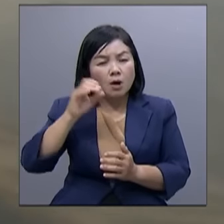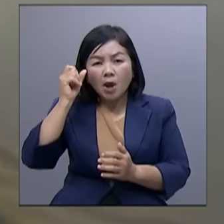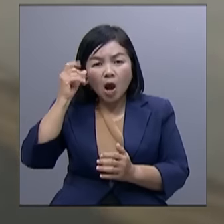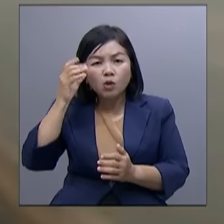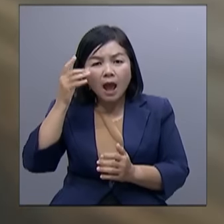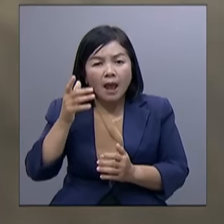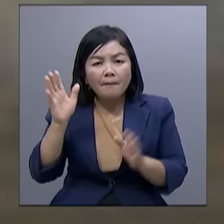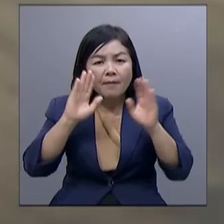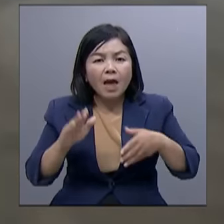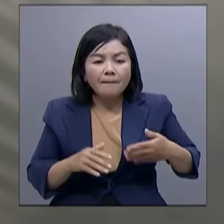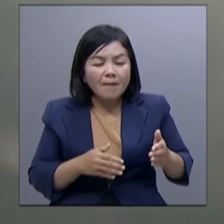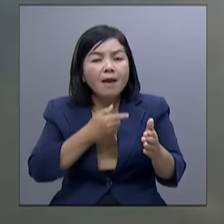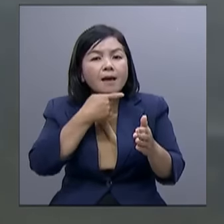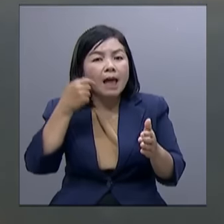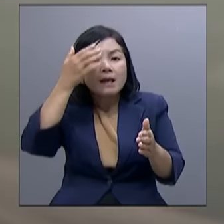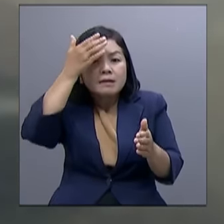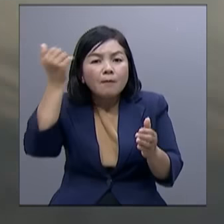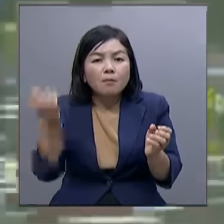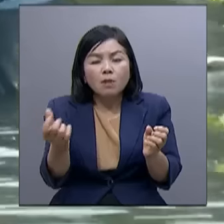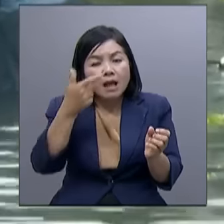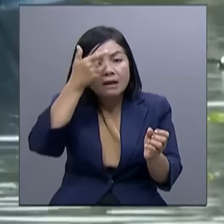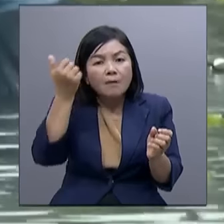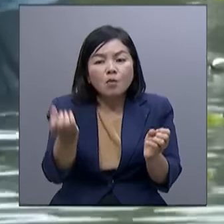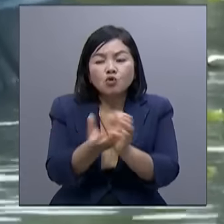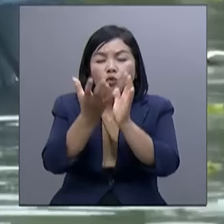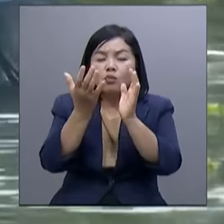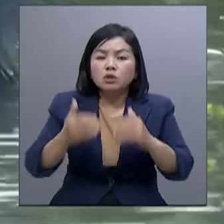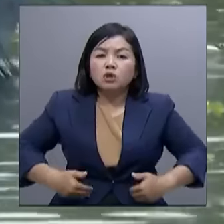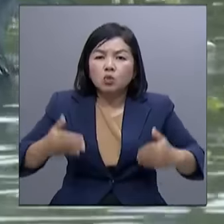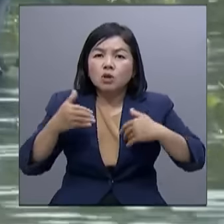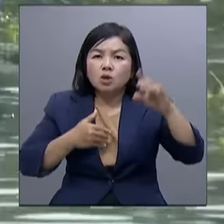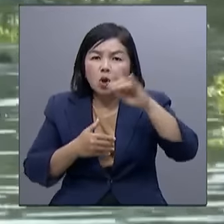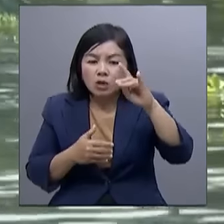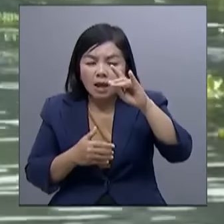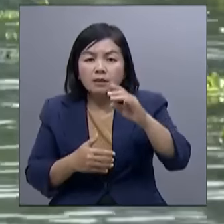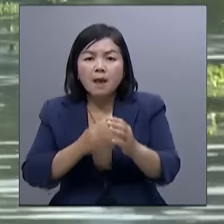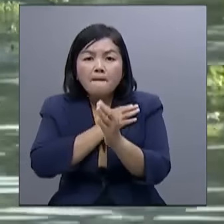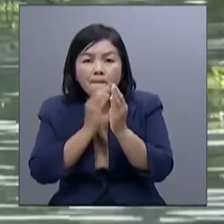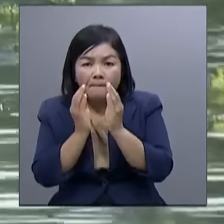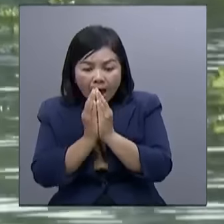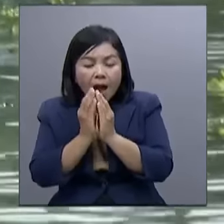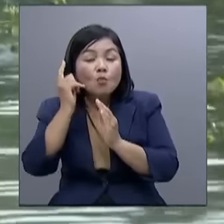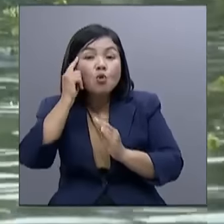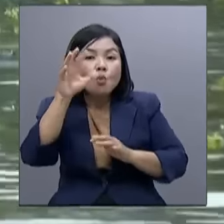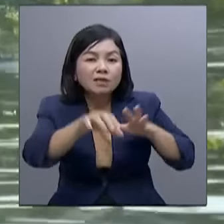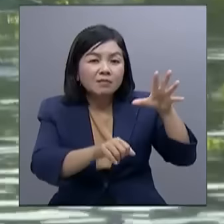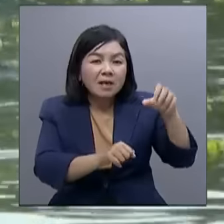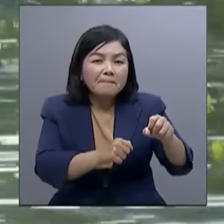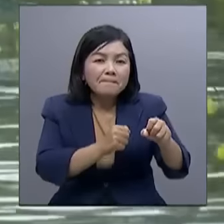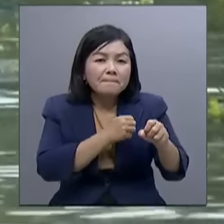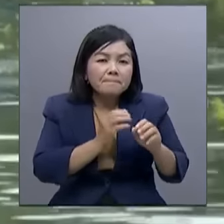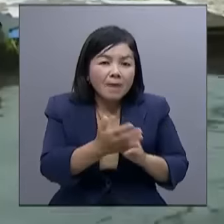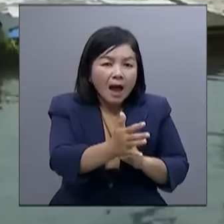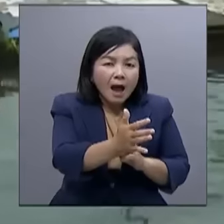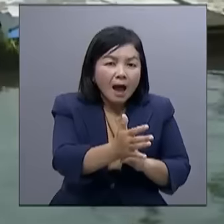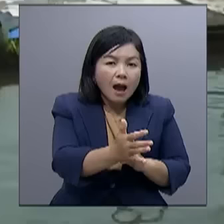คางดําเป็นเอเลี่ยนสปีชีส์ที่ทําลายระบบนิเวศครับอย่างหลวงพ่อรูปนี้นะครับพอทราบว่าจะมีการจับปลาหมอคางดํานะครับก็ระบุ